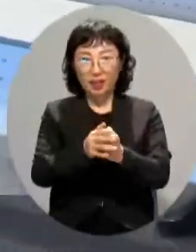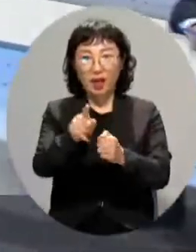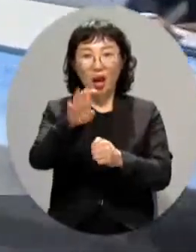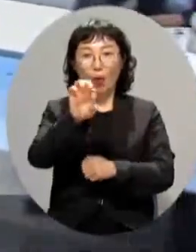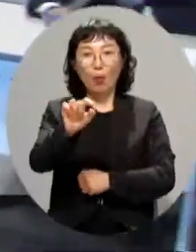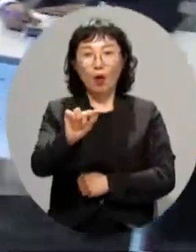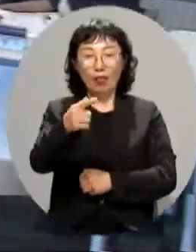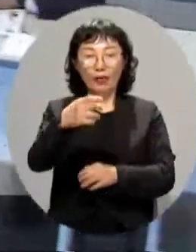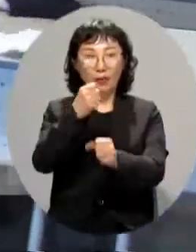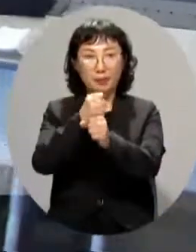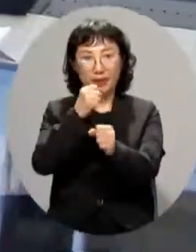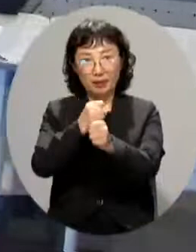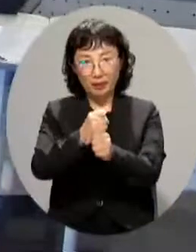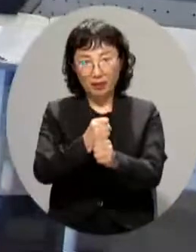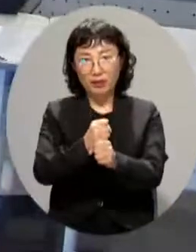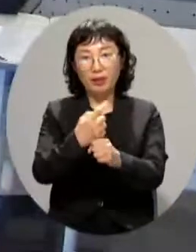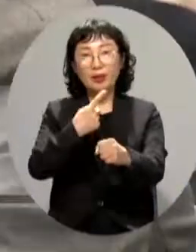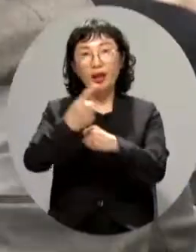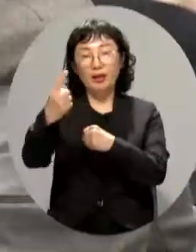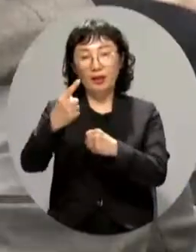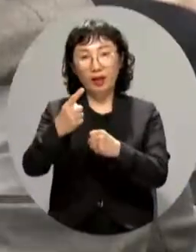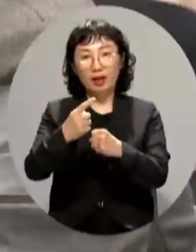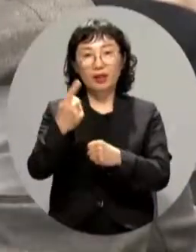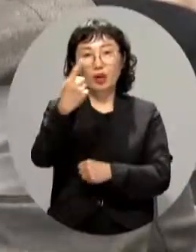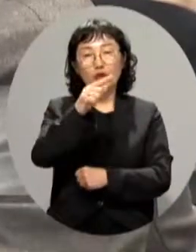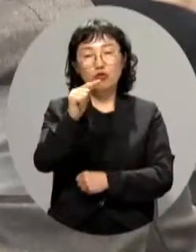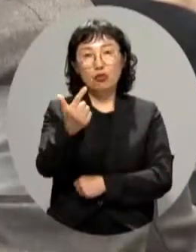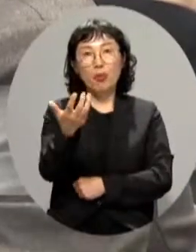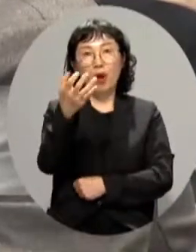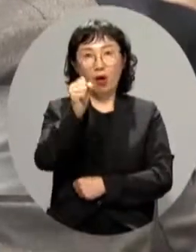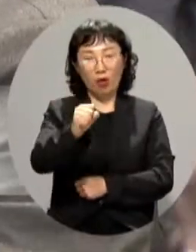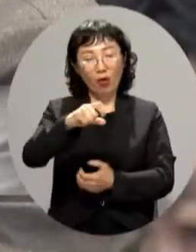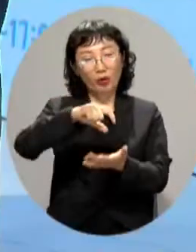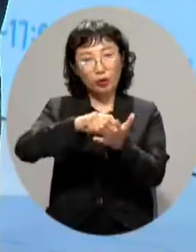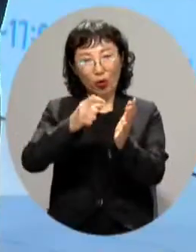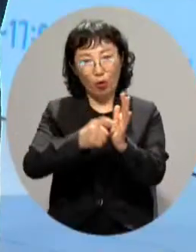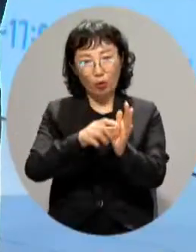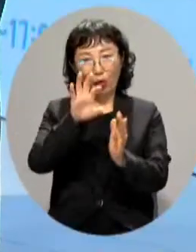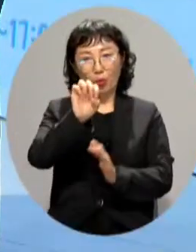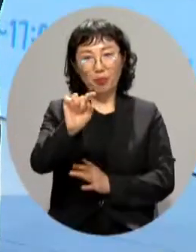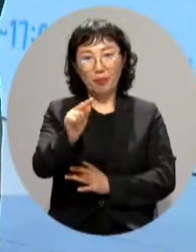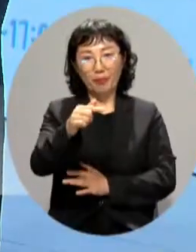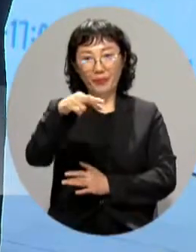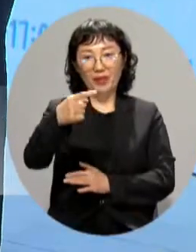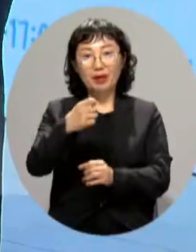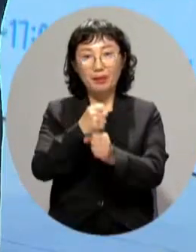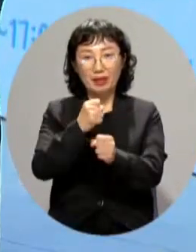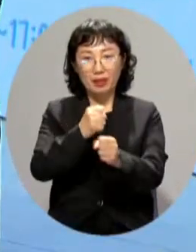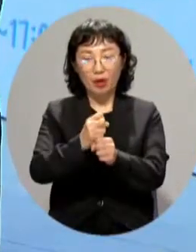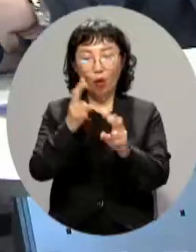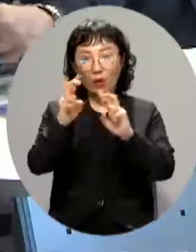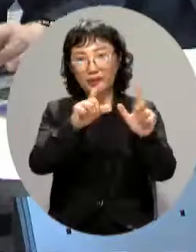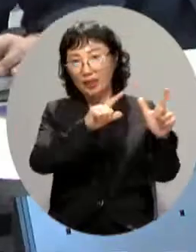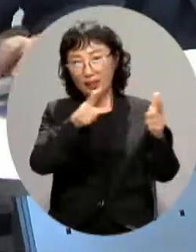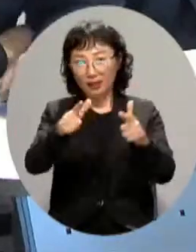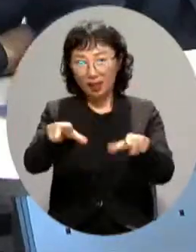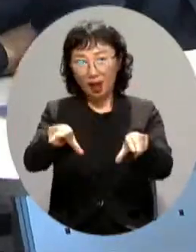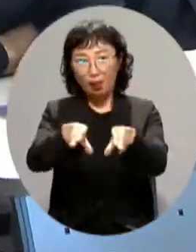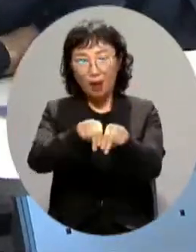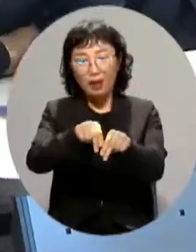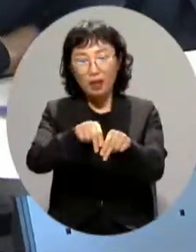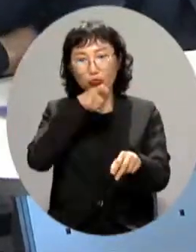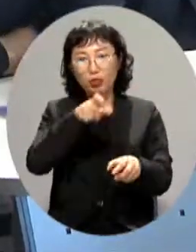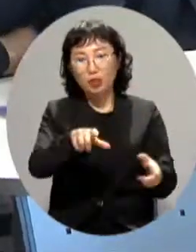펀드를 만들기로 하는 등 내년에만 1,600억 상당의 펀드를 조성해 창업 기업들의 마중물을